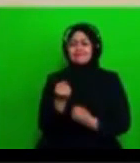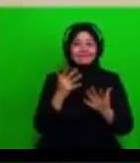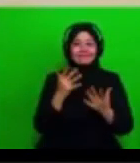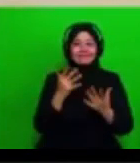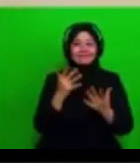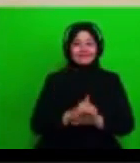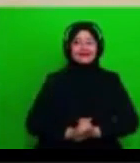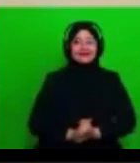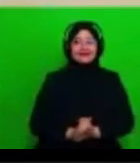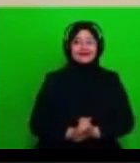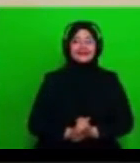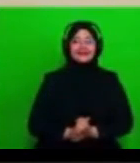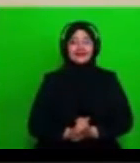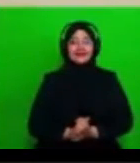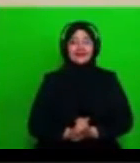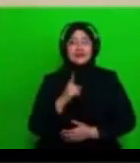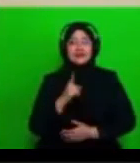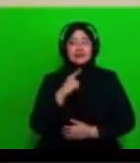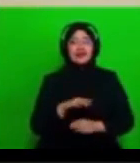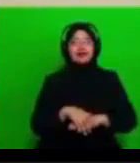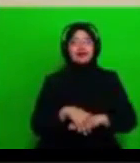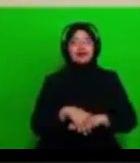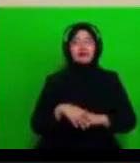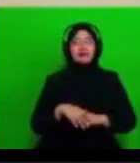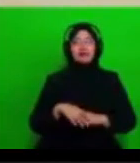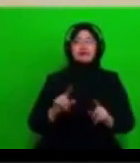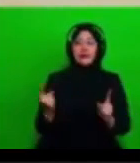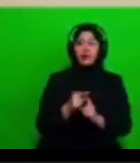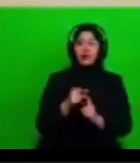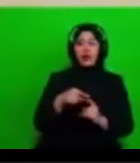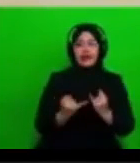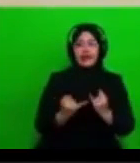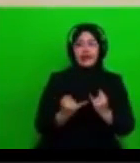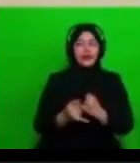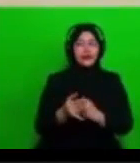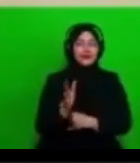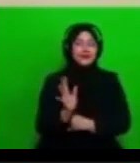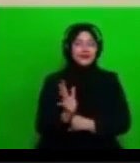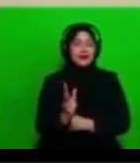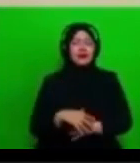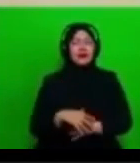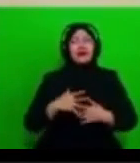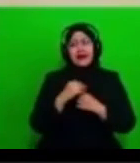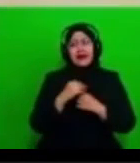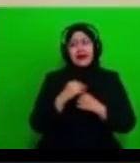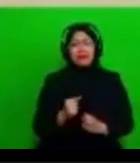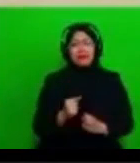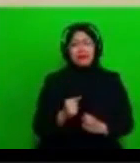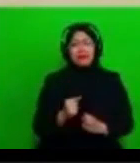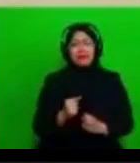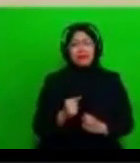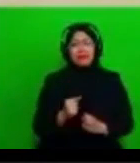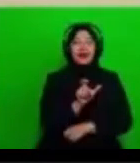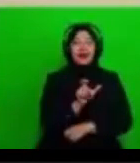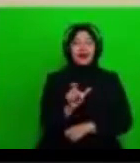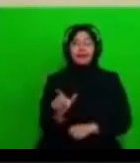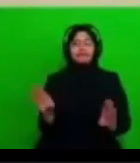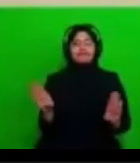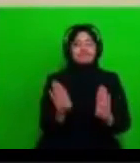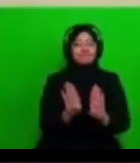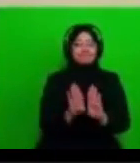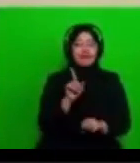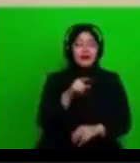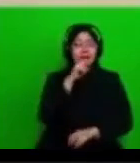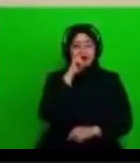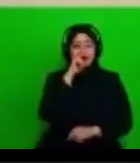izin Pak Wikan dan Pak Hasbi, sebenarnya ya, kita juga sudah dapat mengakhiri sesi pertemuan ini. Betul. Dan kami berharap bisa mendapatkan pernyataan